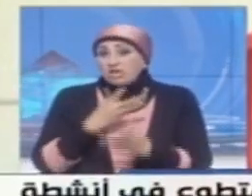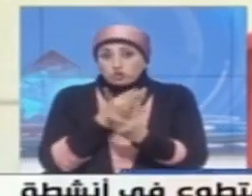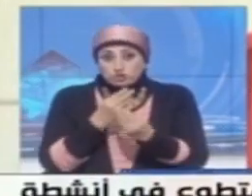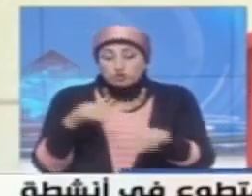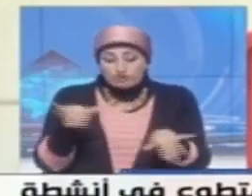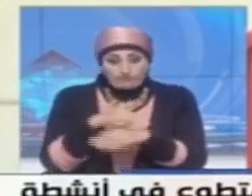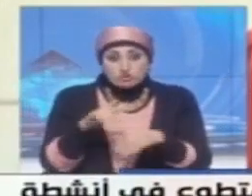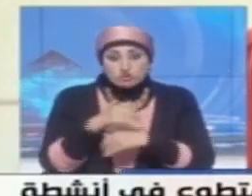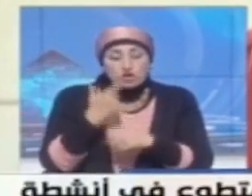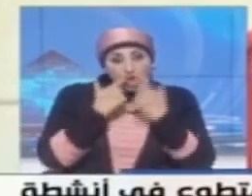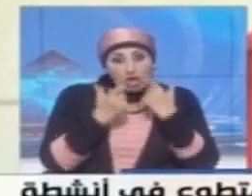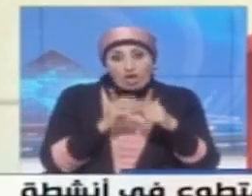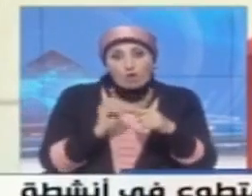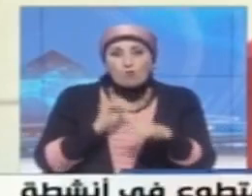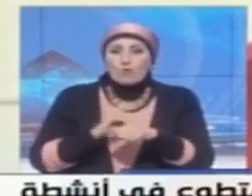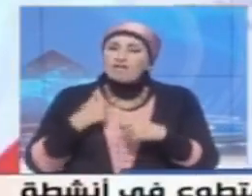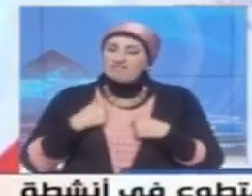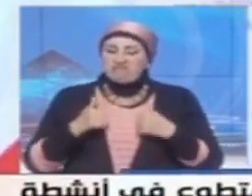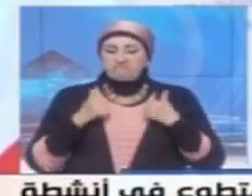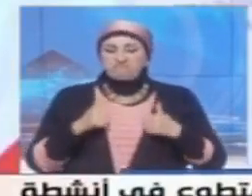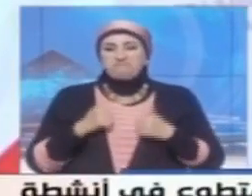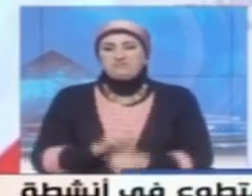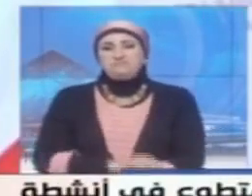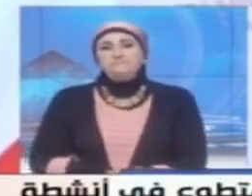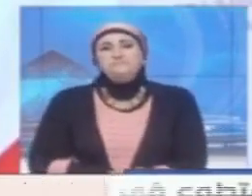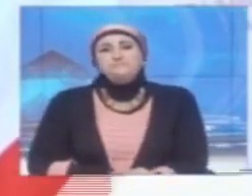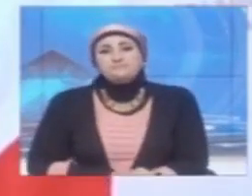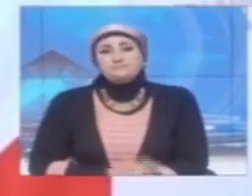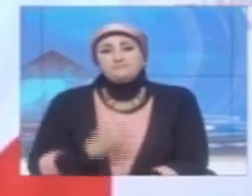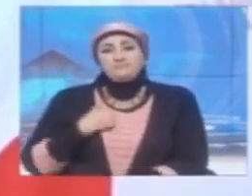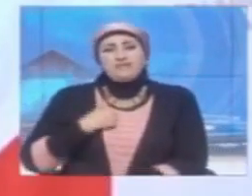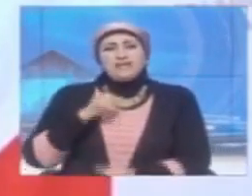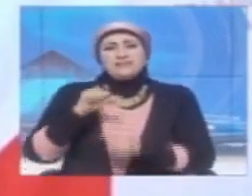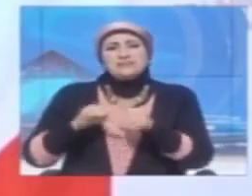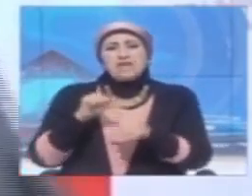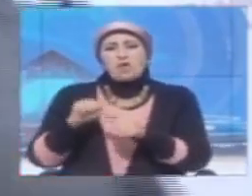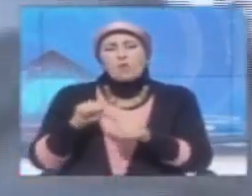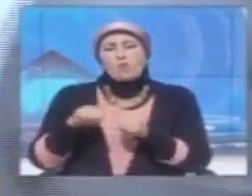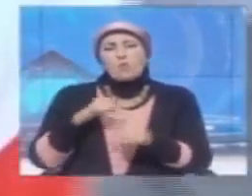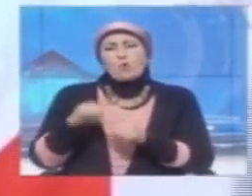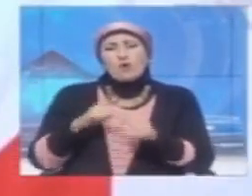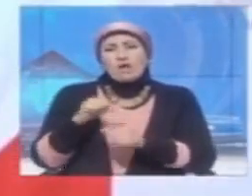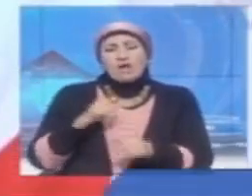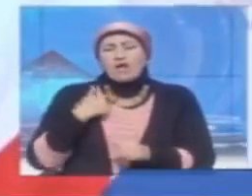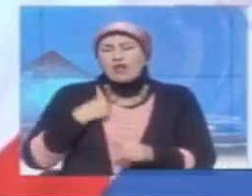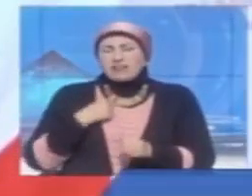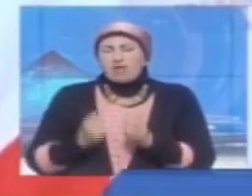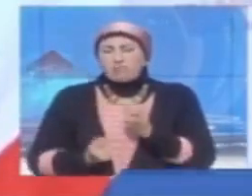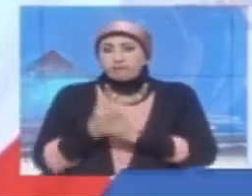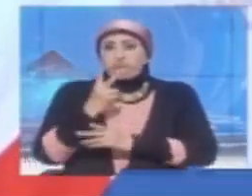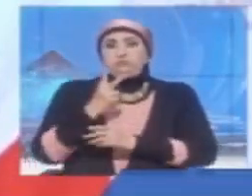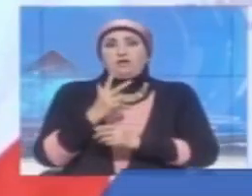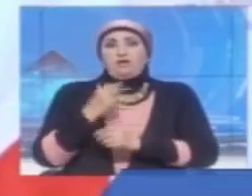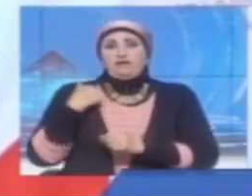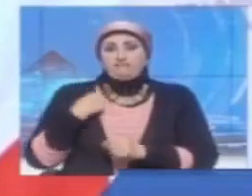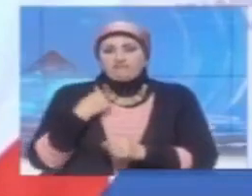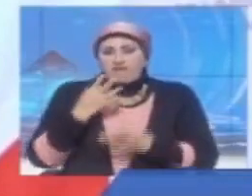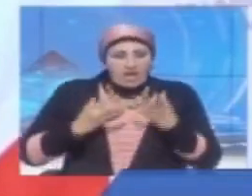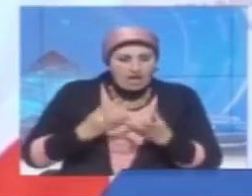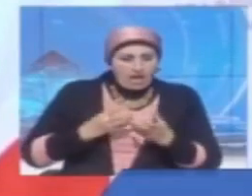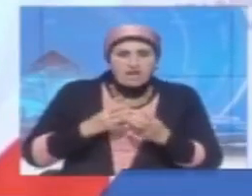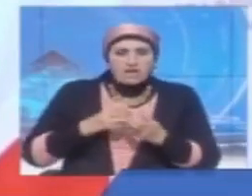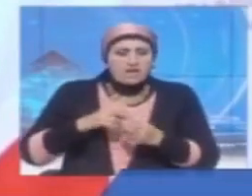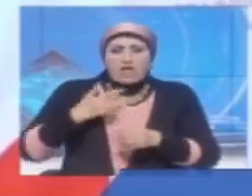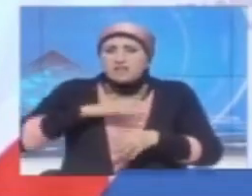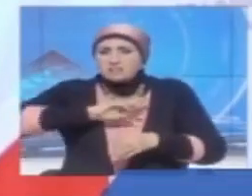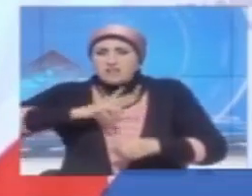وللناس برضه، فده كل ده أفاد ليا يعني. بناخد دورات إسعافات أولية، بنشارك في الأنشطة المدرسية تبع تدريب صحة